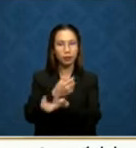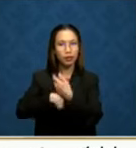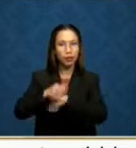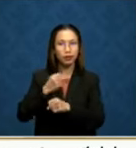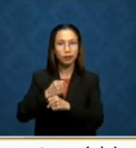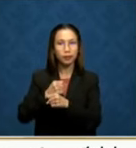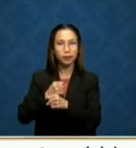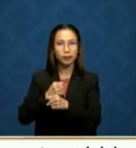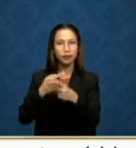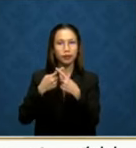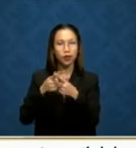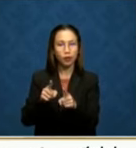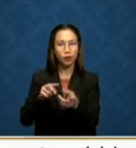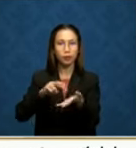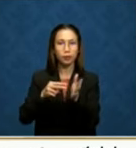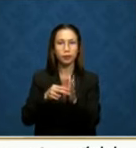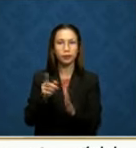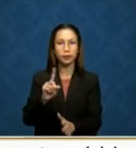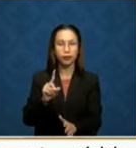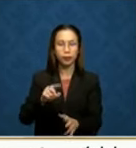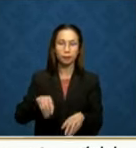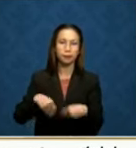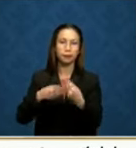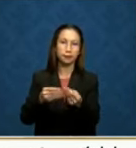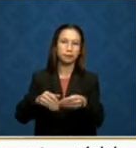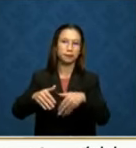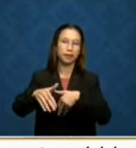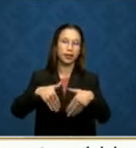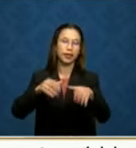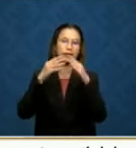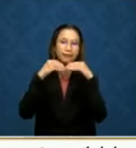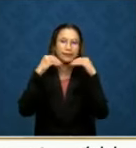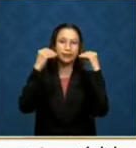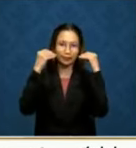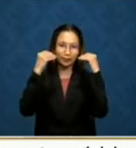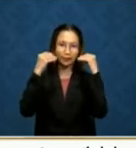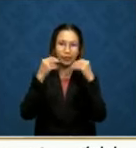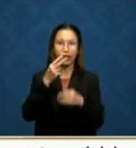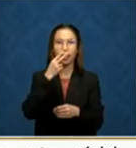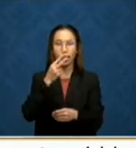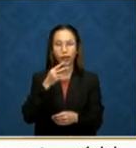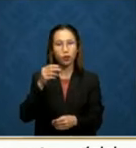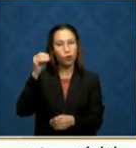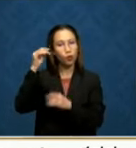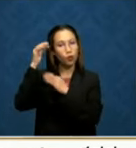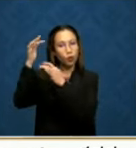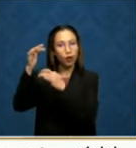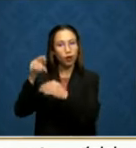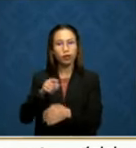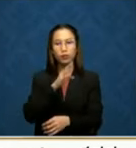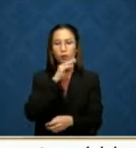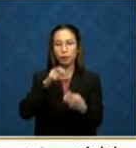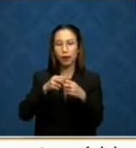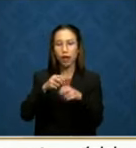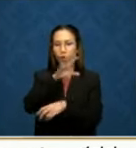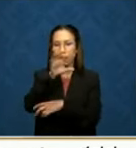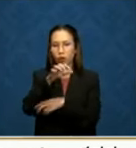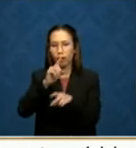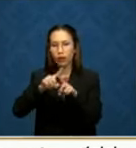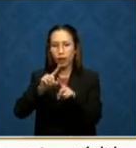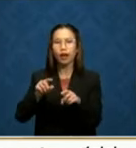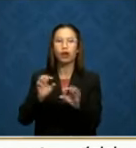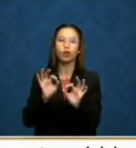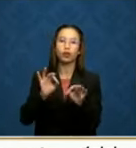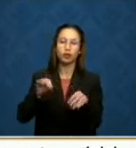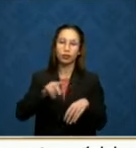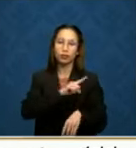์แต่คือการที่ท่านทำให้ประชาชนนั้นมีรอยยิ้มท่านได้เหนความหวังของผู้เสียหายในกรณีต่างท